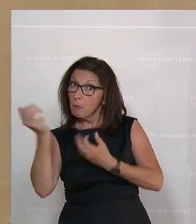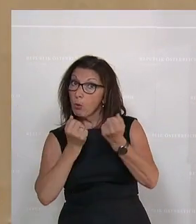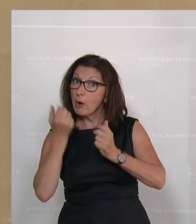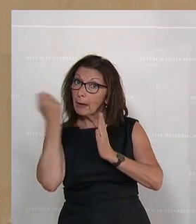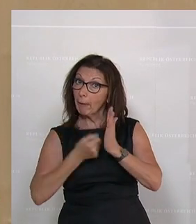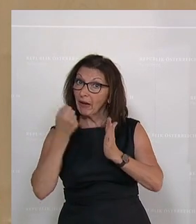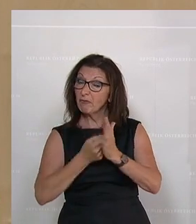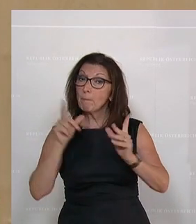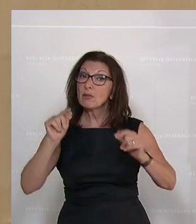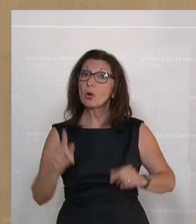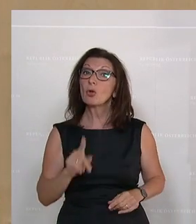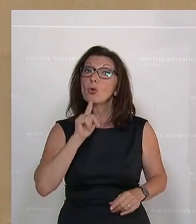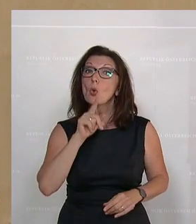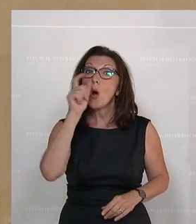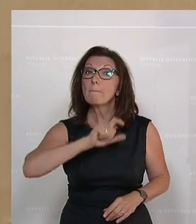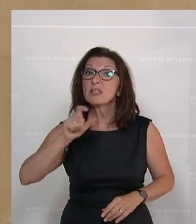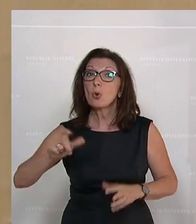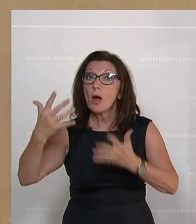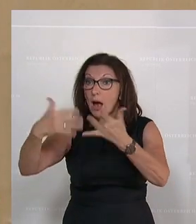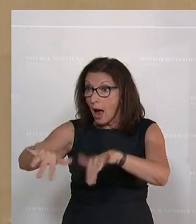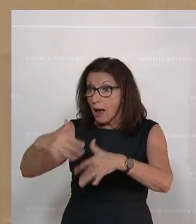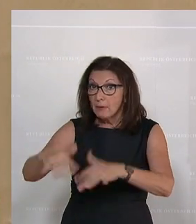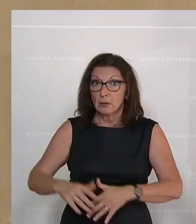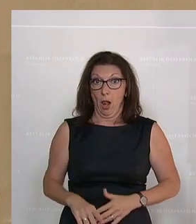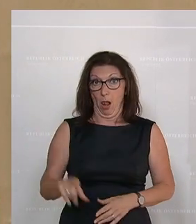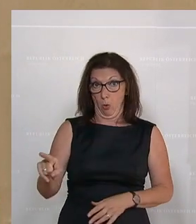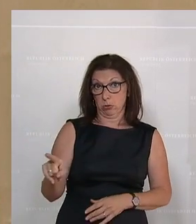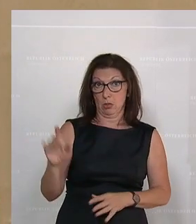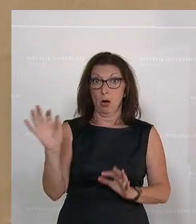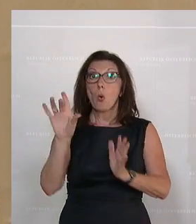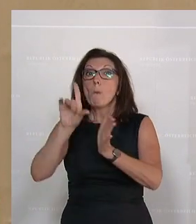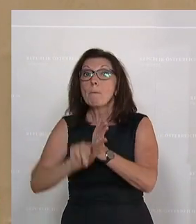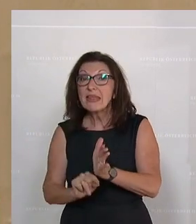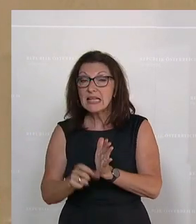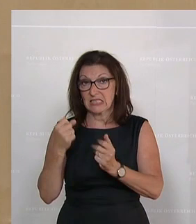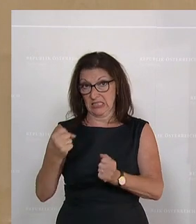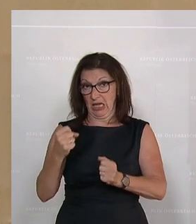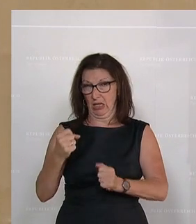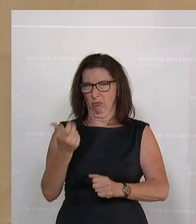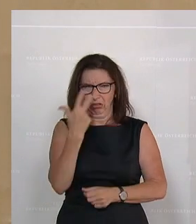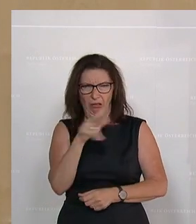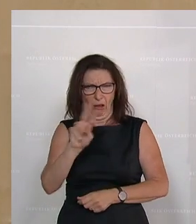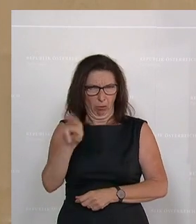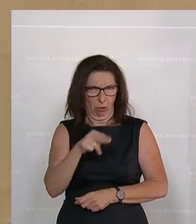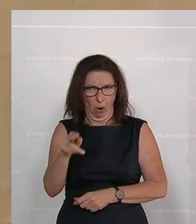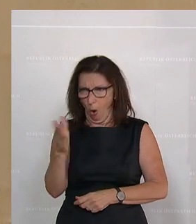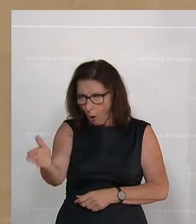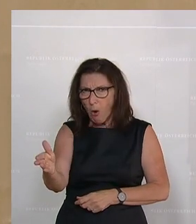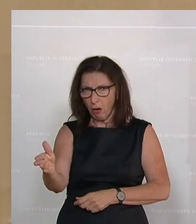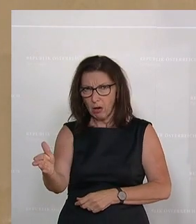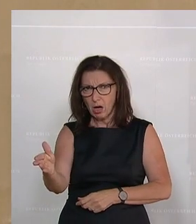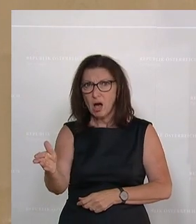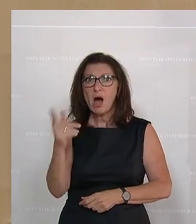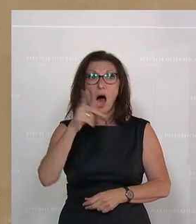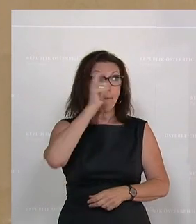dass nur diejenigen die die erwerbslose kassieren oder diejenigen die die mindestsicherung kassiert diese 300 euro bekommen diejenigen die